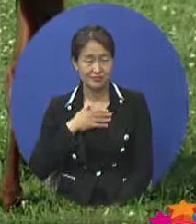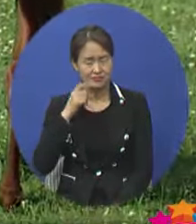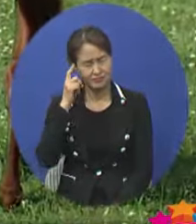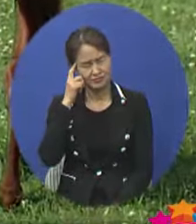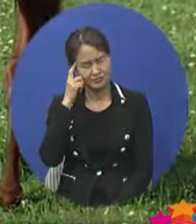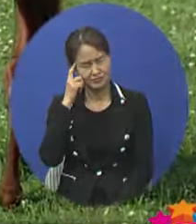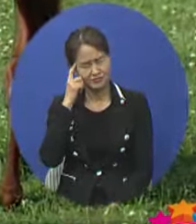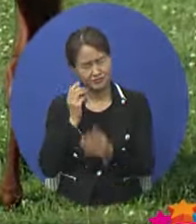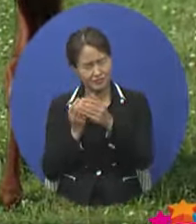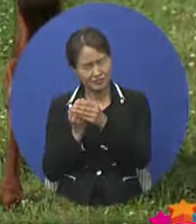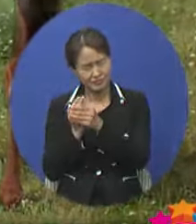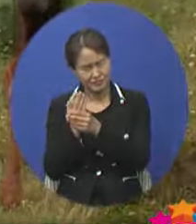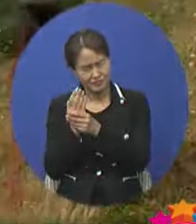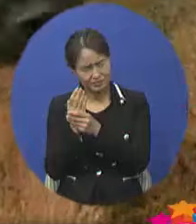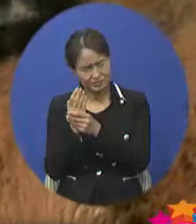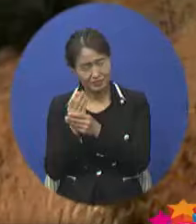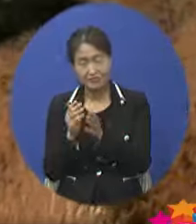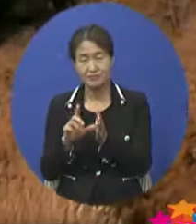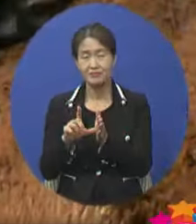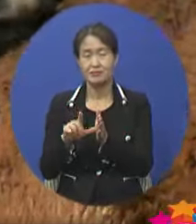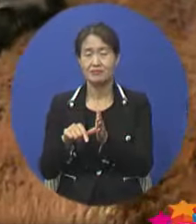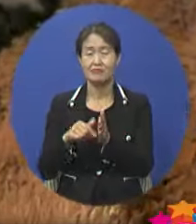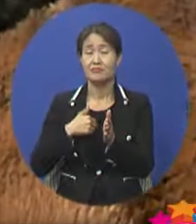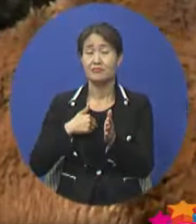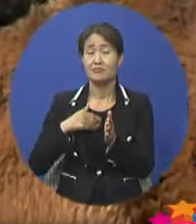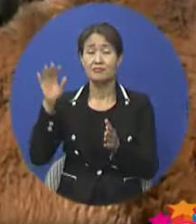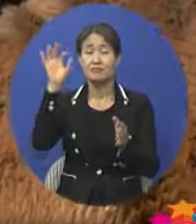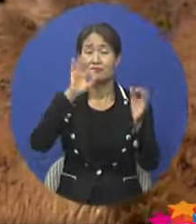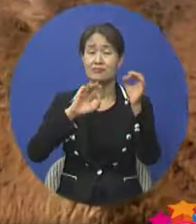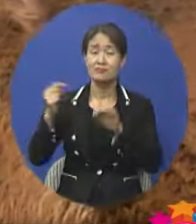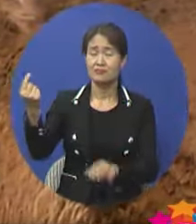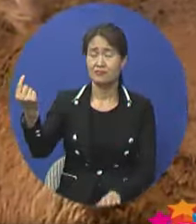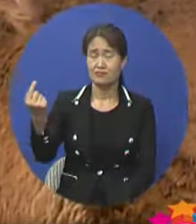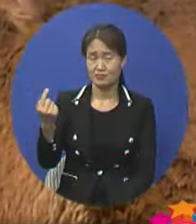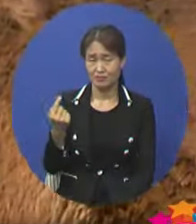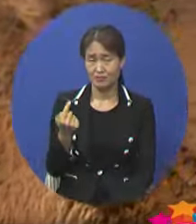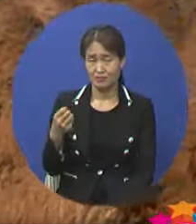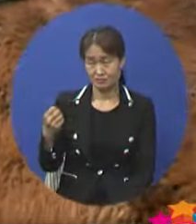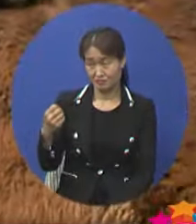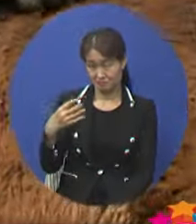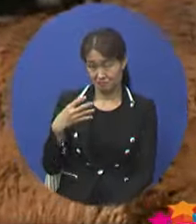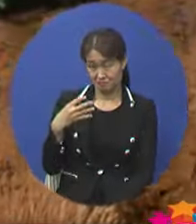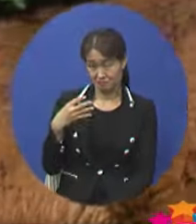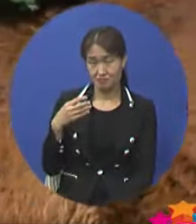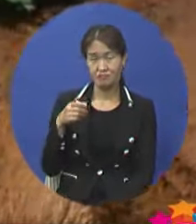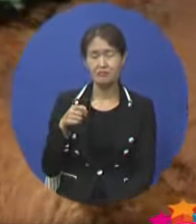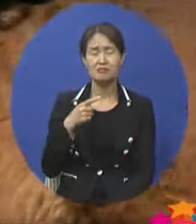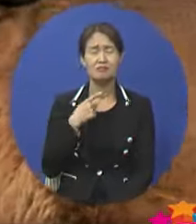내 생각나면 날 찾아오라고 하던